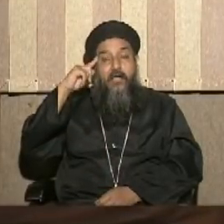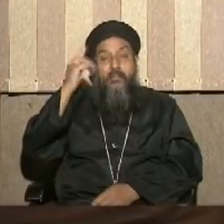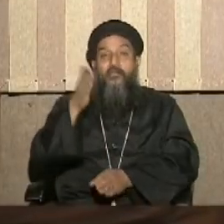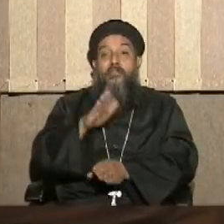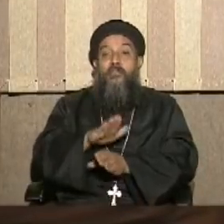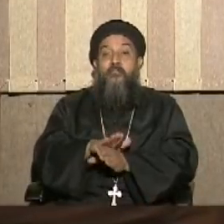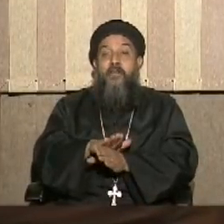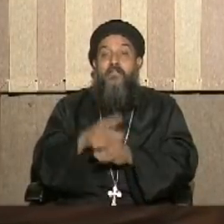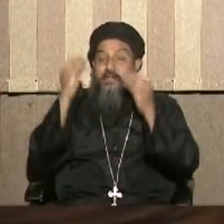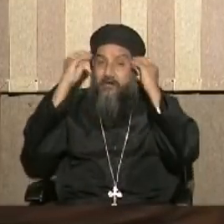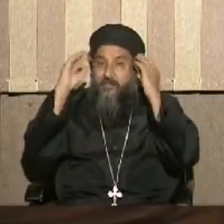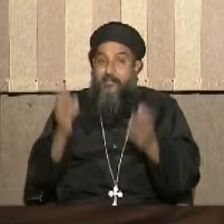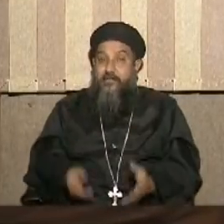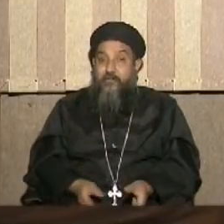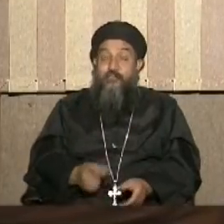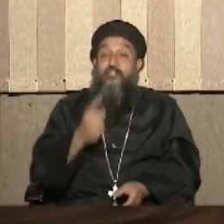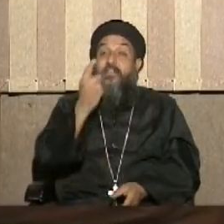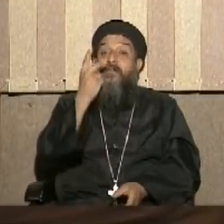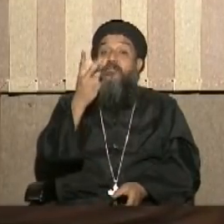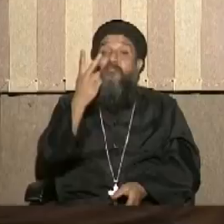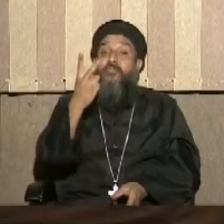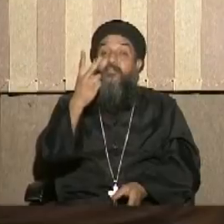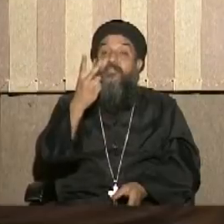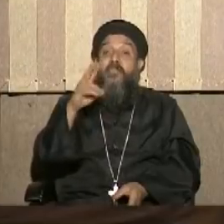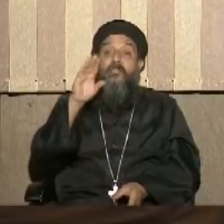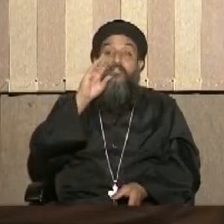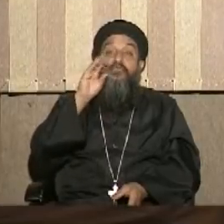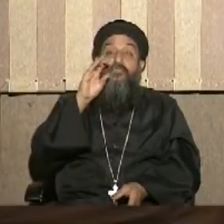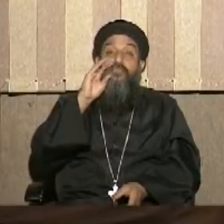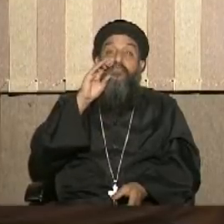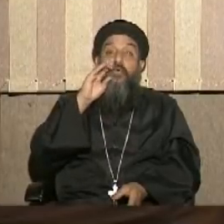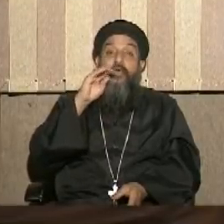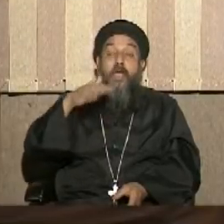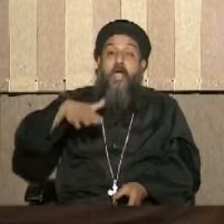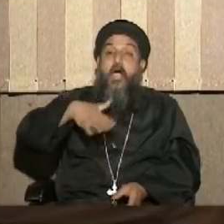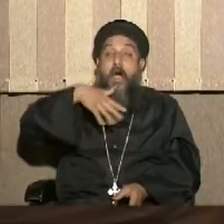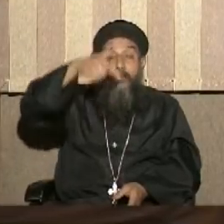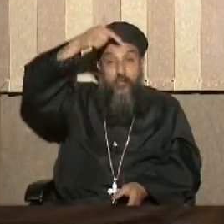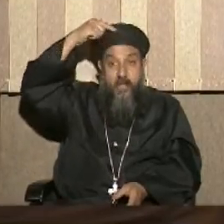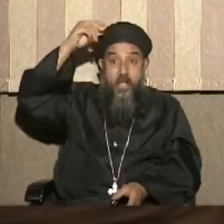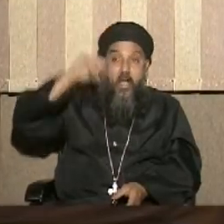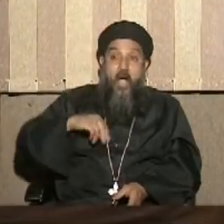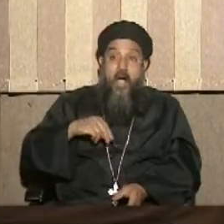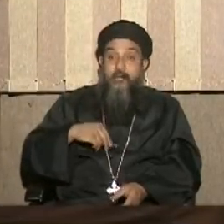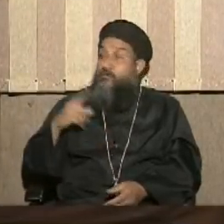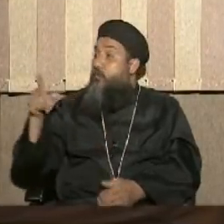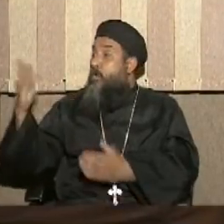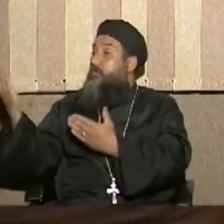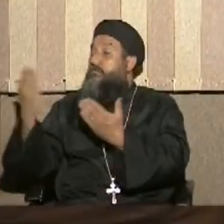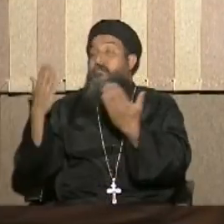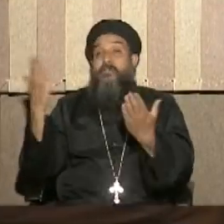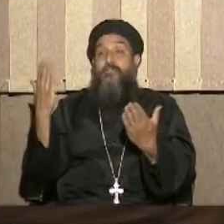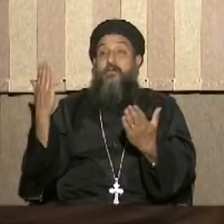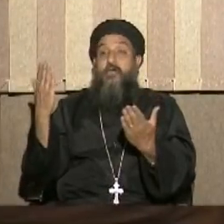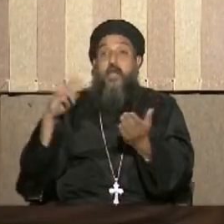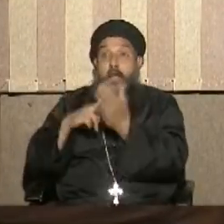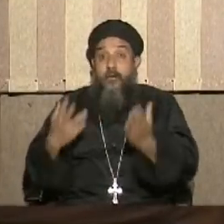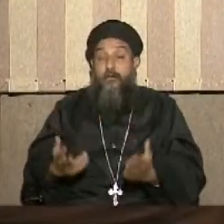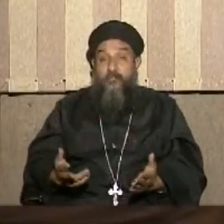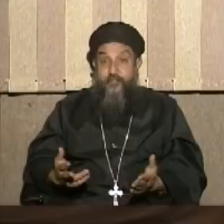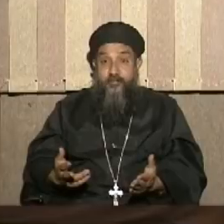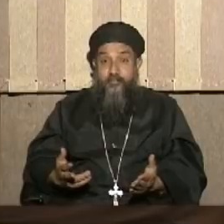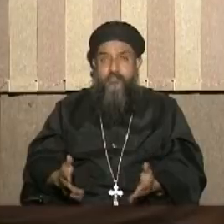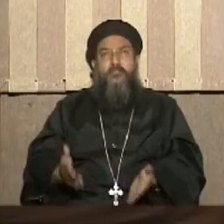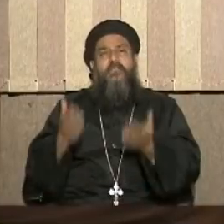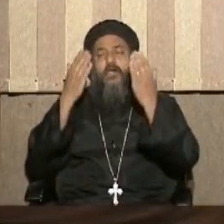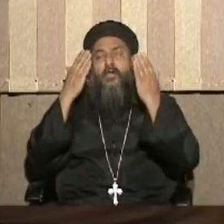إزاي يعني؟ كان في اتنين من رهبان سوريا، وكان في تاجر بياخد شغل إيديهم، حكى لهم عن التنين وطلب منهم يصلوا للموضوع ده. ها وإيه اللي حصل